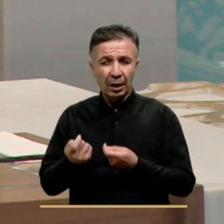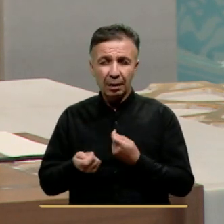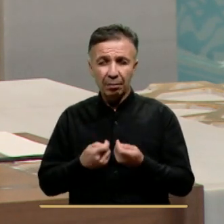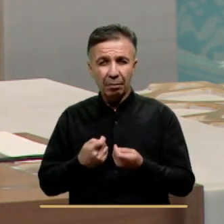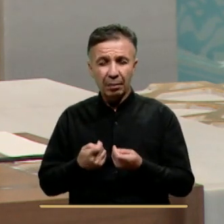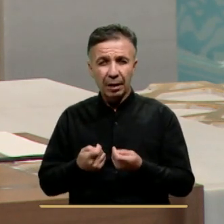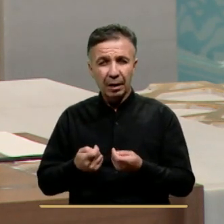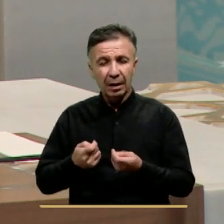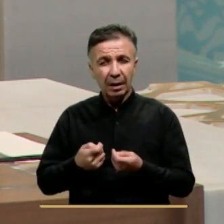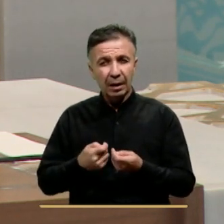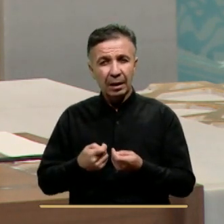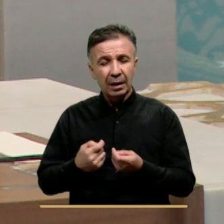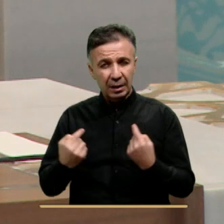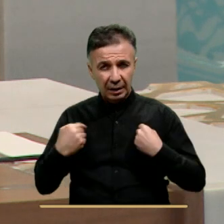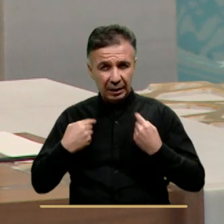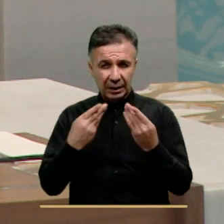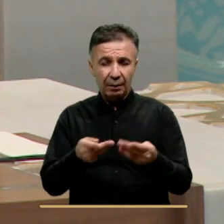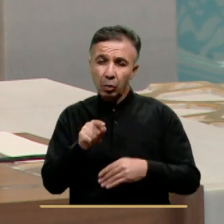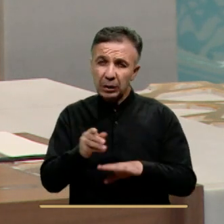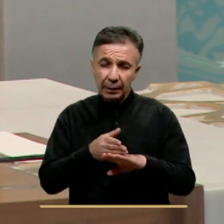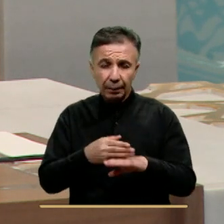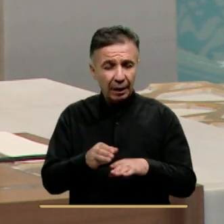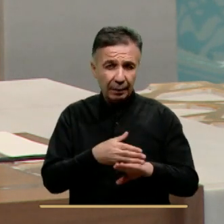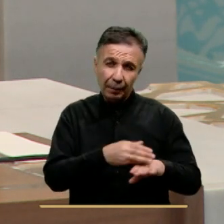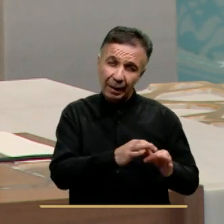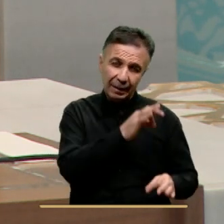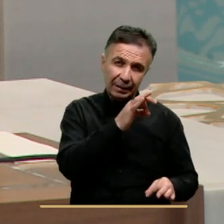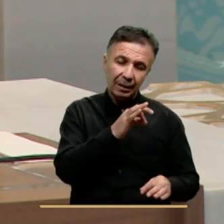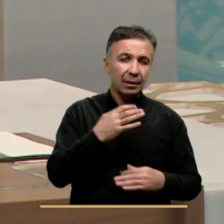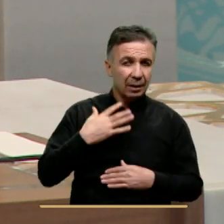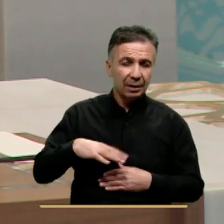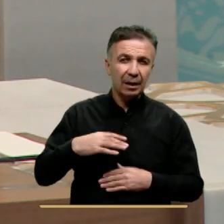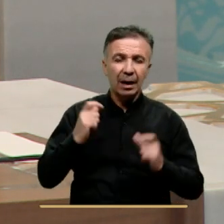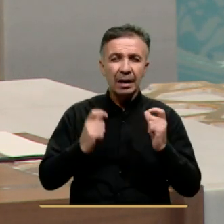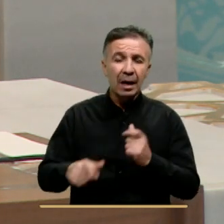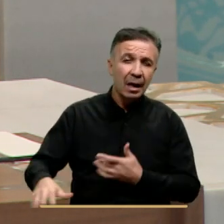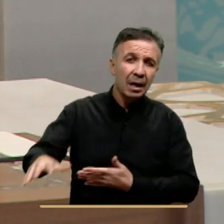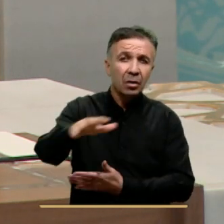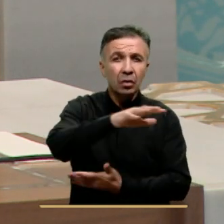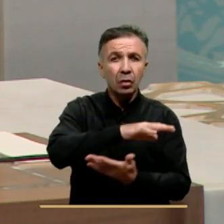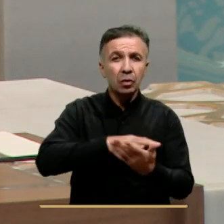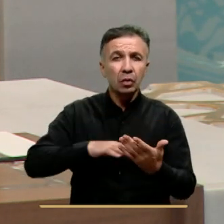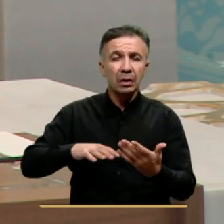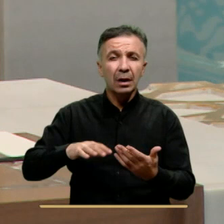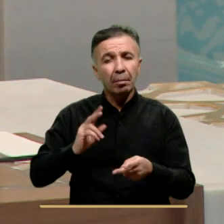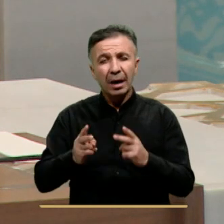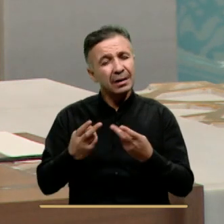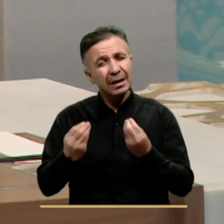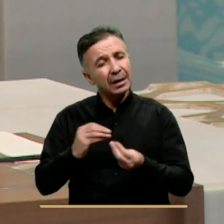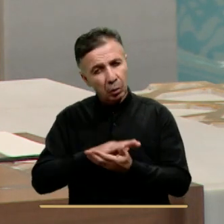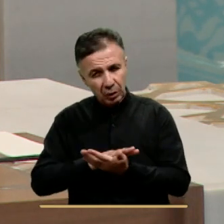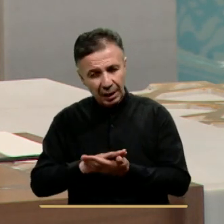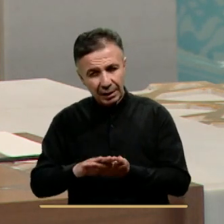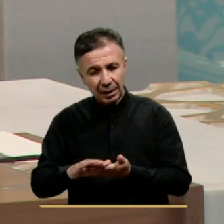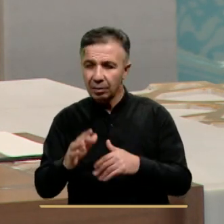tanımıştır Bundan dolayı insan iradesiyle yeryüzünü bazen imar eder veya